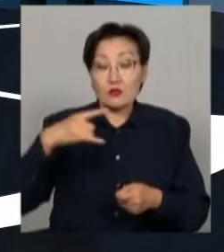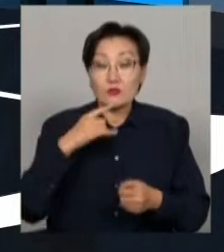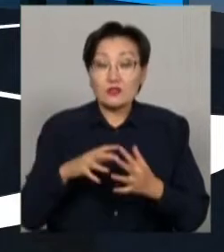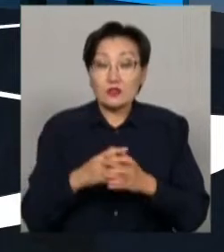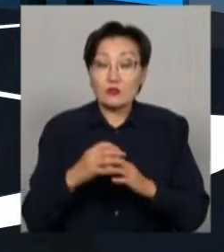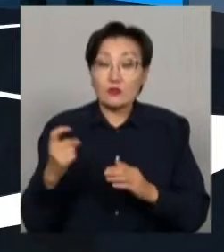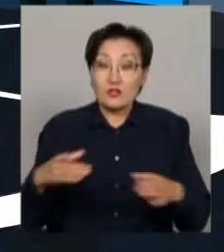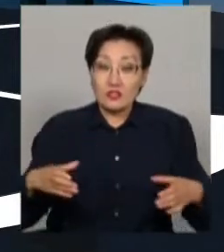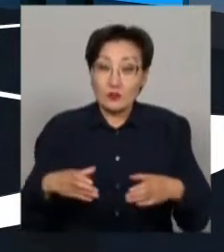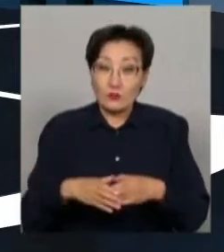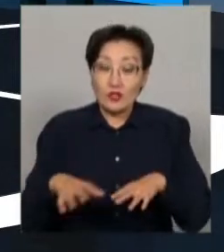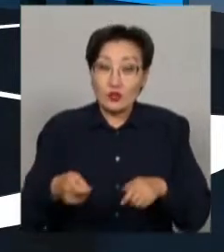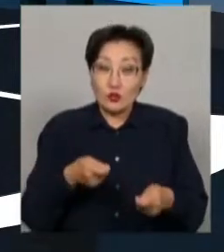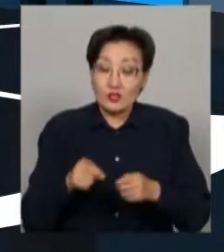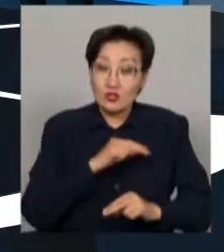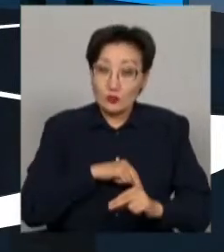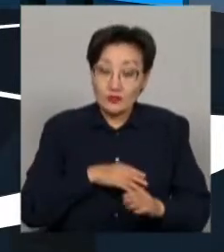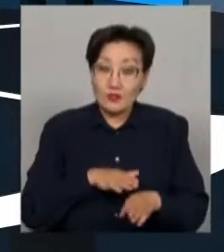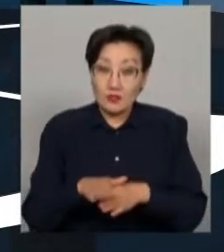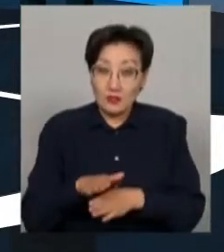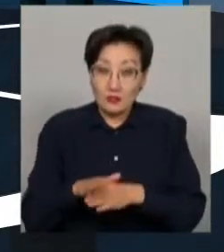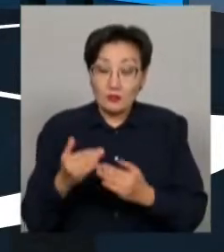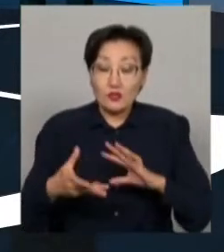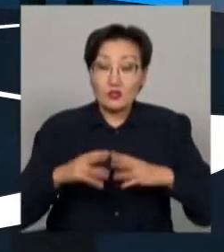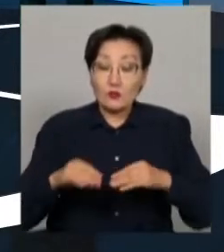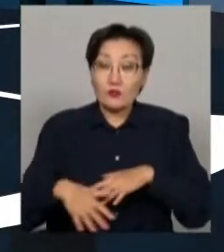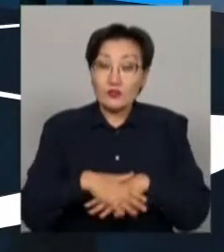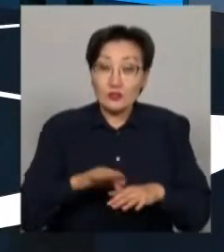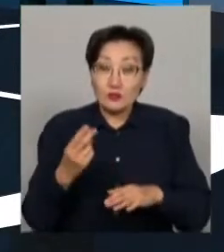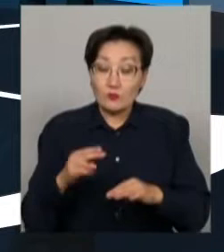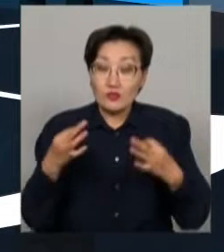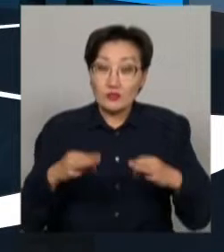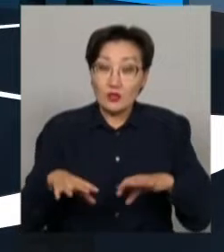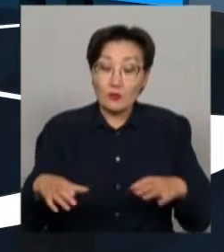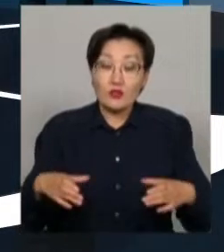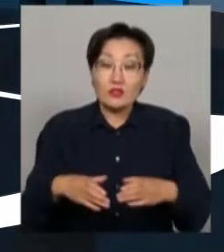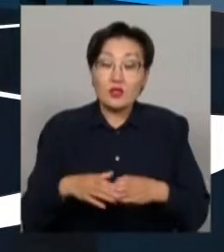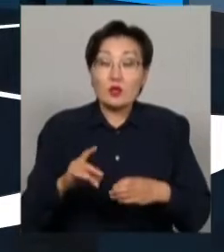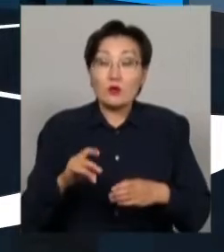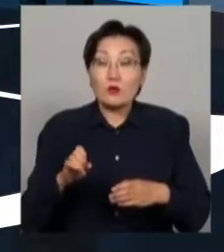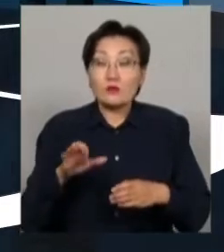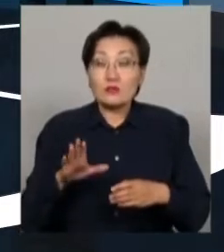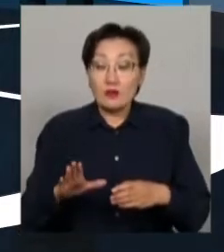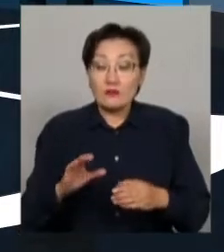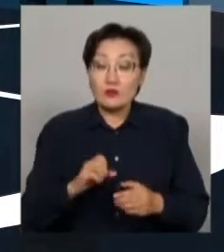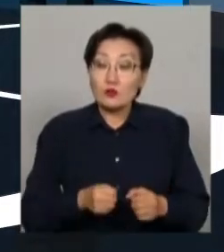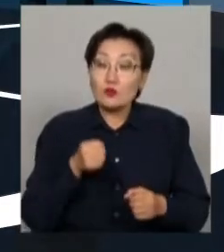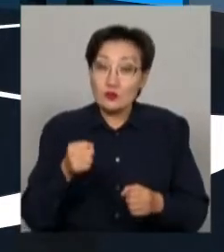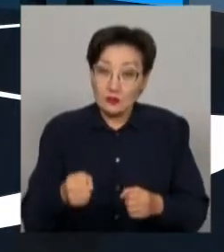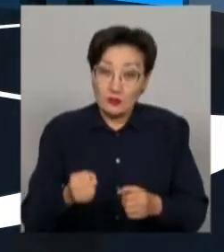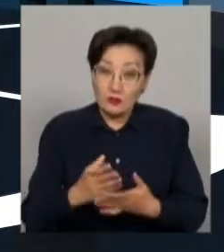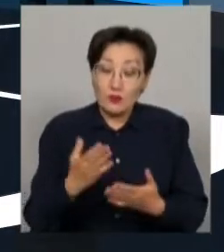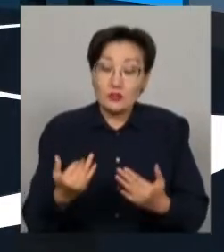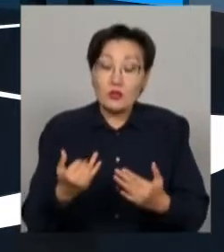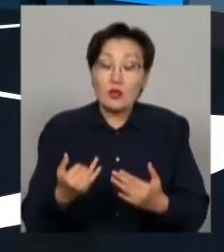фермерлер қауымдастығының төрағасы болып қызмет атқарады. Ал жалпы халықтық социал-демократиялық партиясы Нұрлан Әуесбаевты ұсынғаны белгілі.